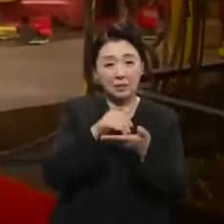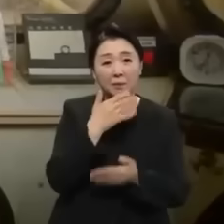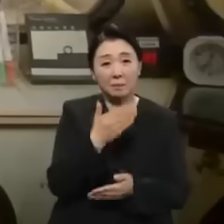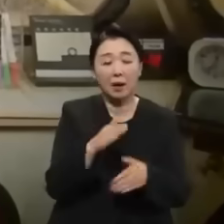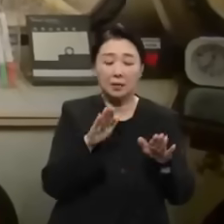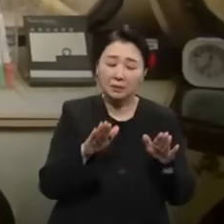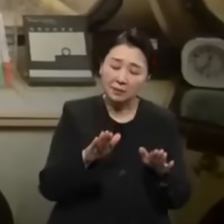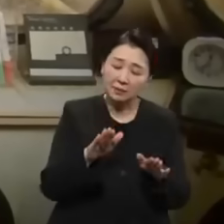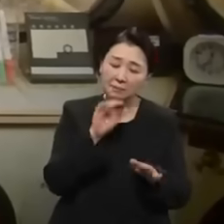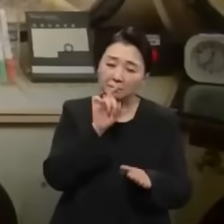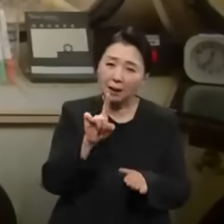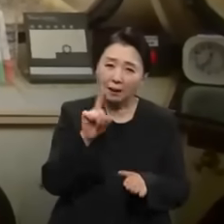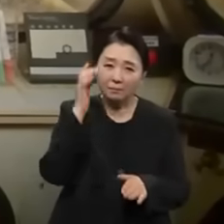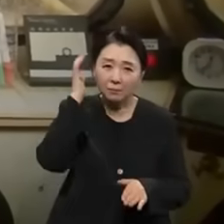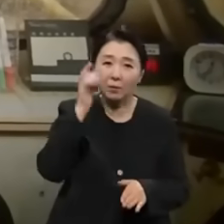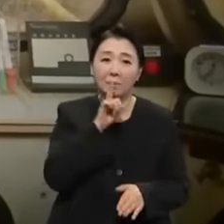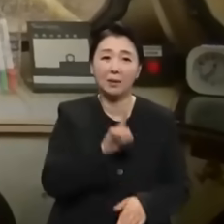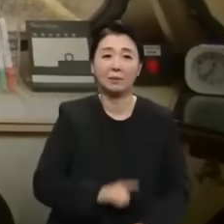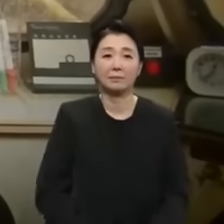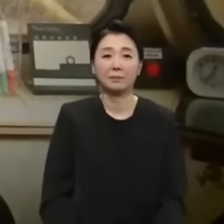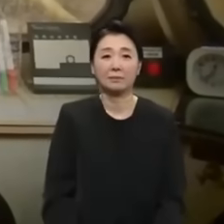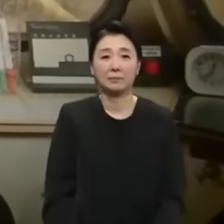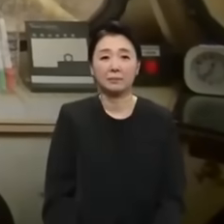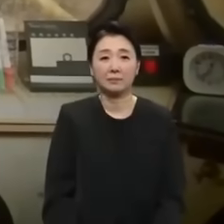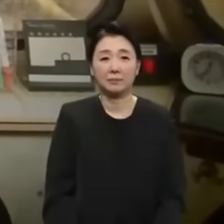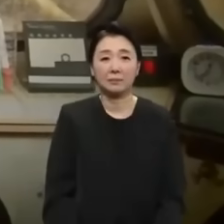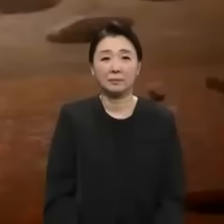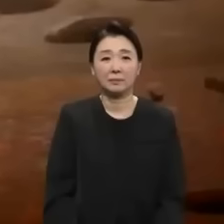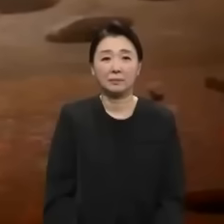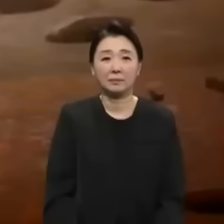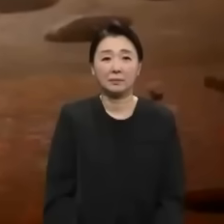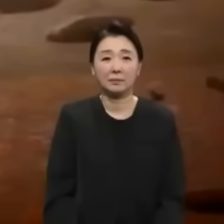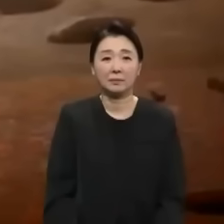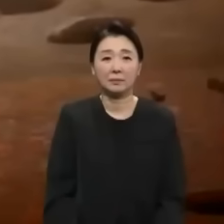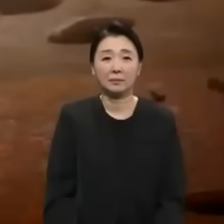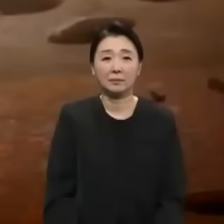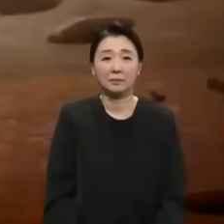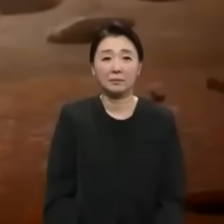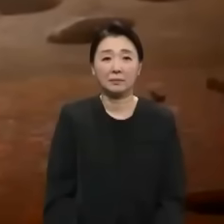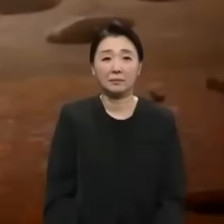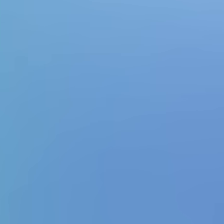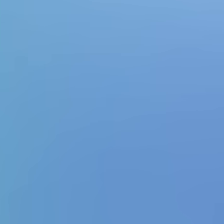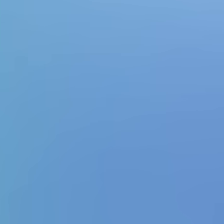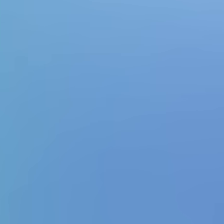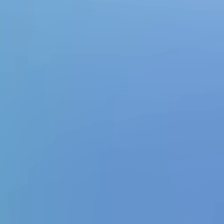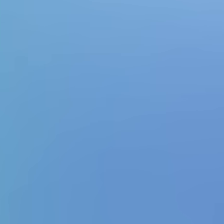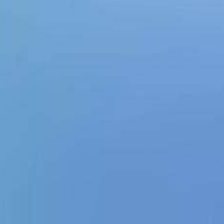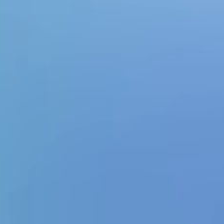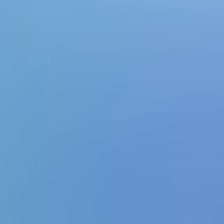가스질화 이르다는 평가가 많습니다 JTBC 윤정식 있니다